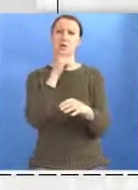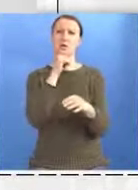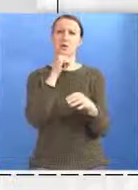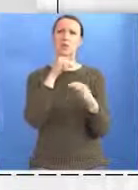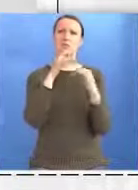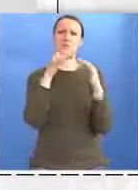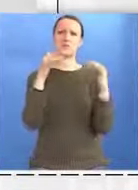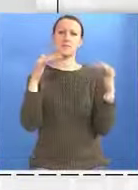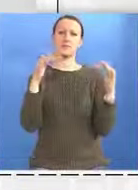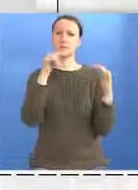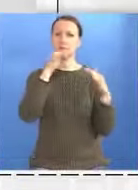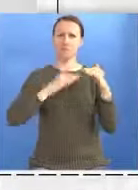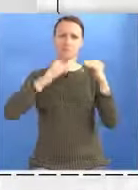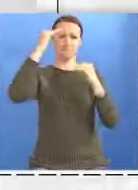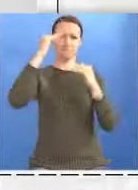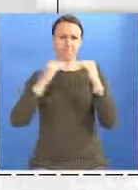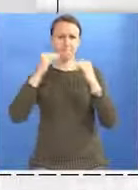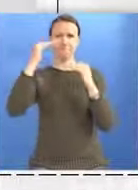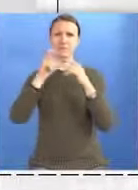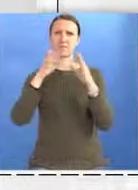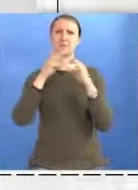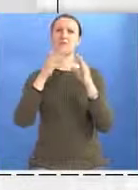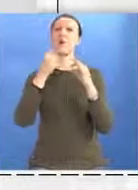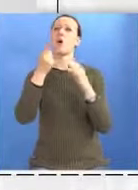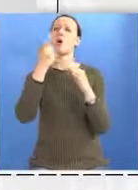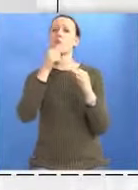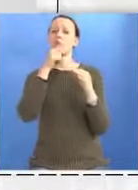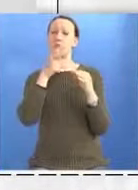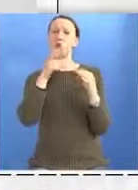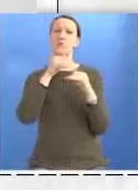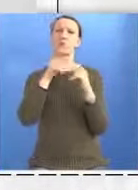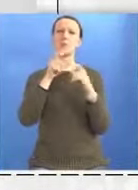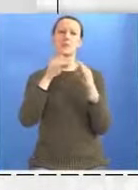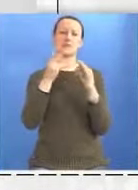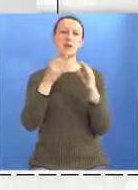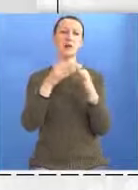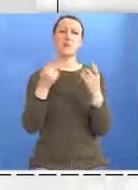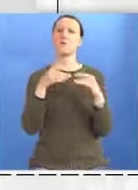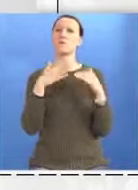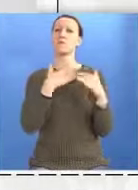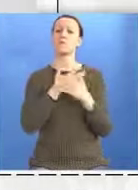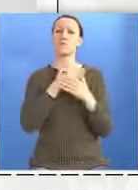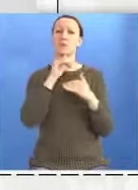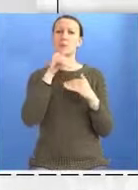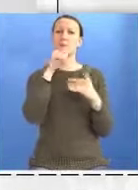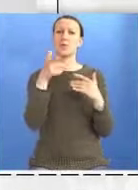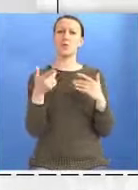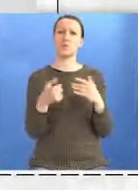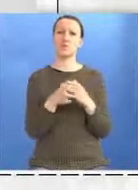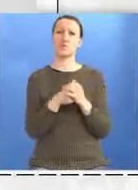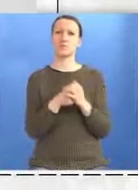pri različitim vodostajima rijeke Save. Otkud ta ljubav prema vodi, prema Savi? Pa ljubav prema